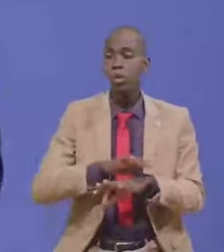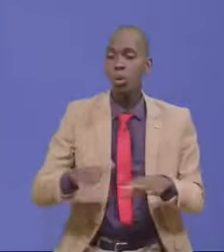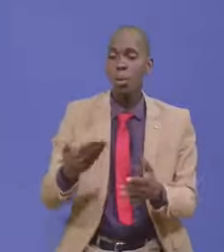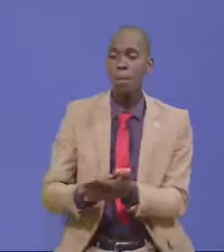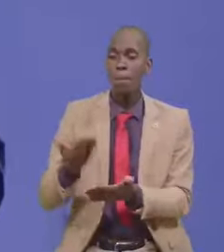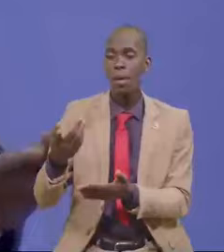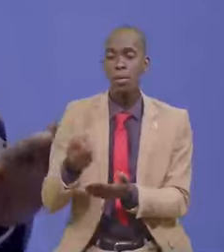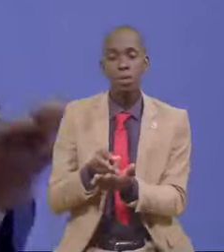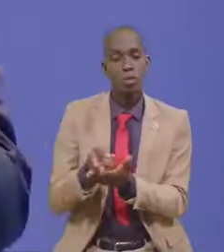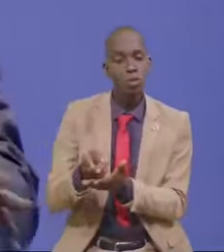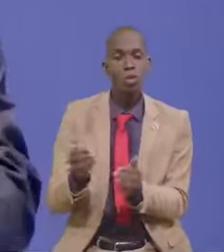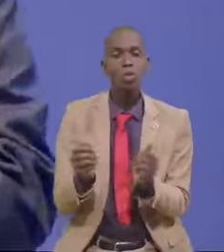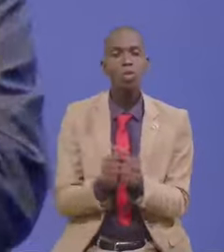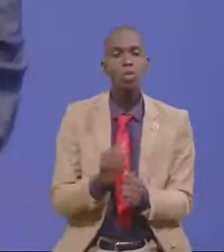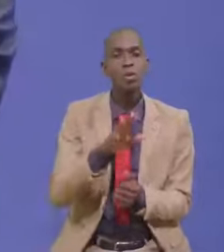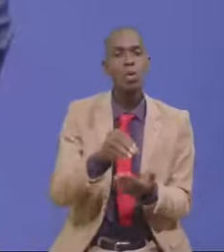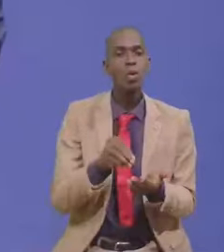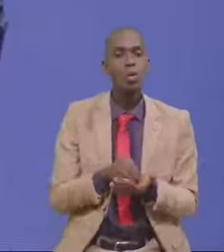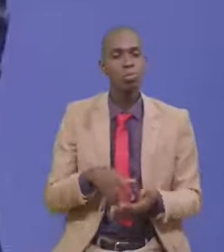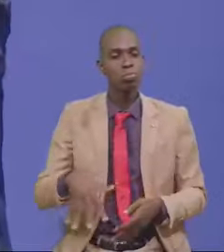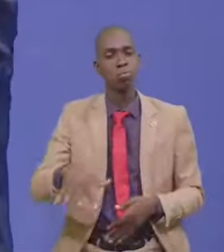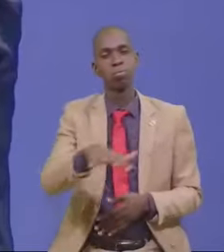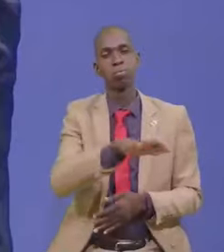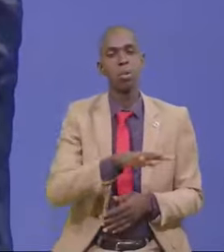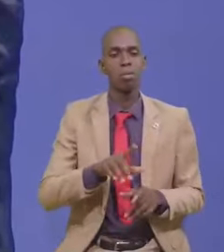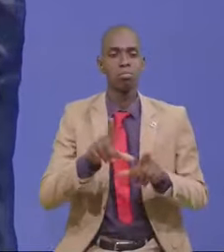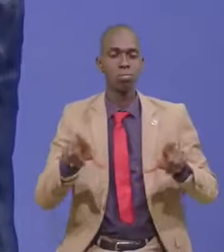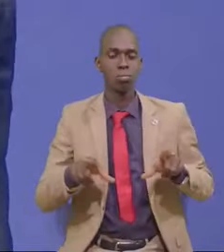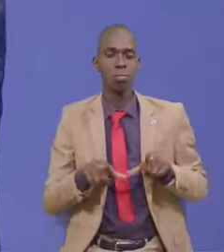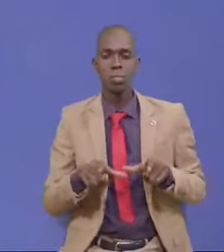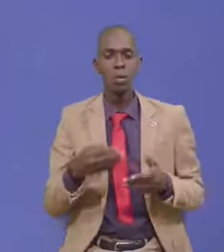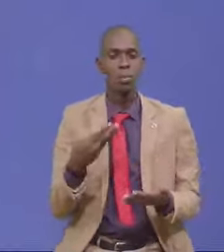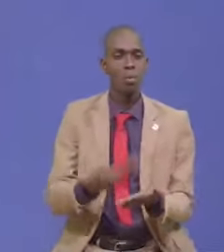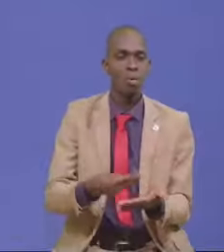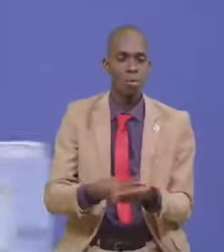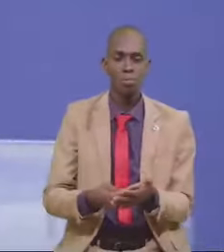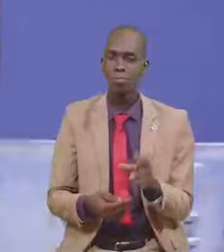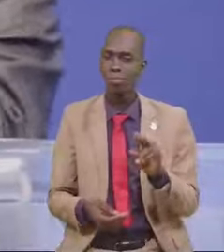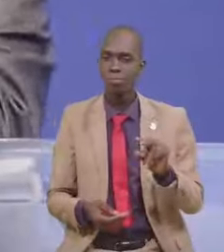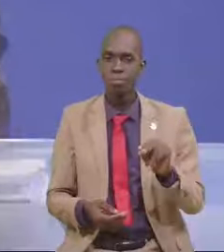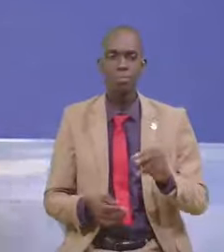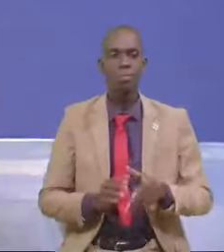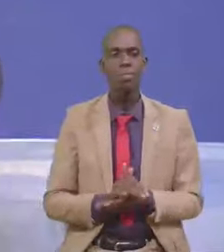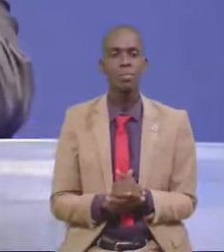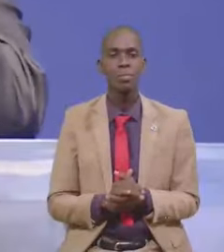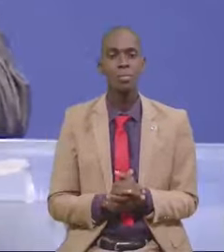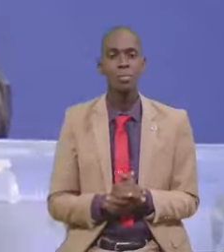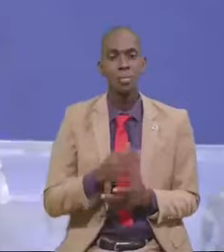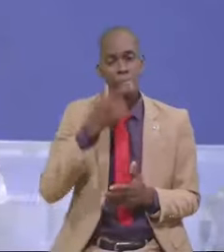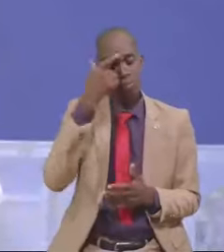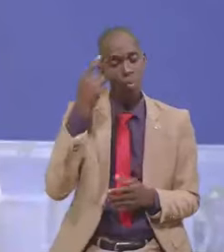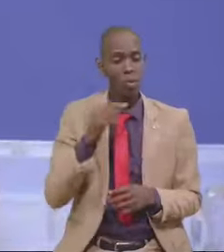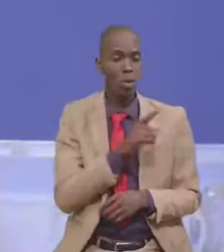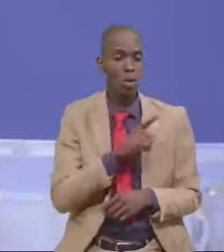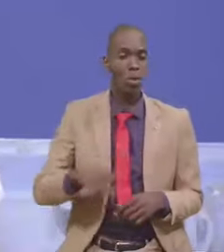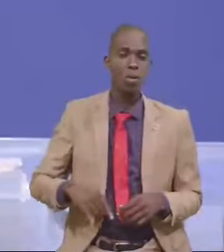Et quand vous venez acheter, acquérir de la vérité, ce n'est pas avec notre devise. Dieu